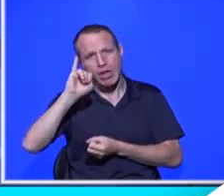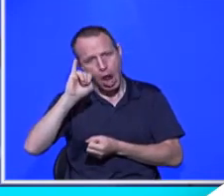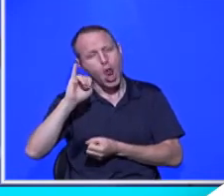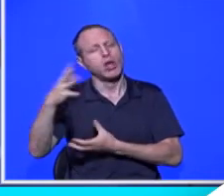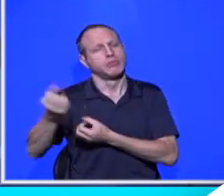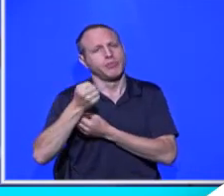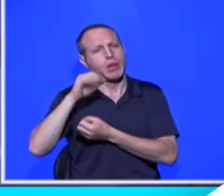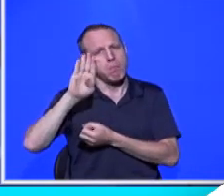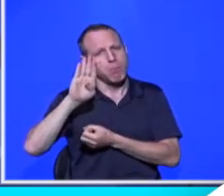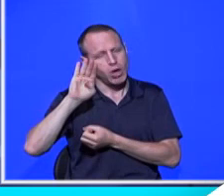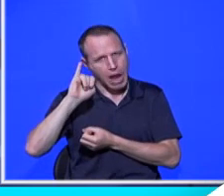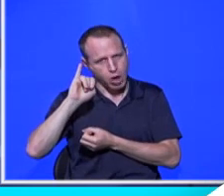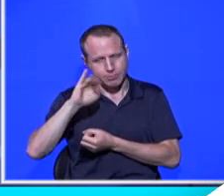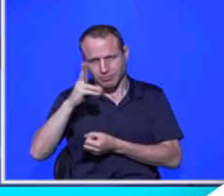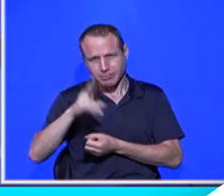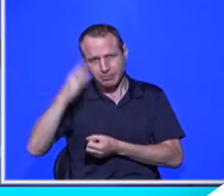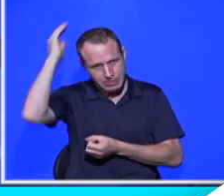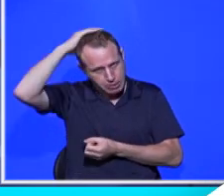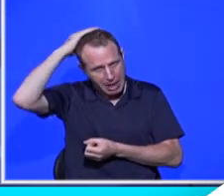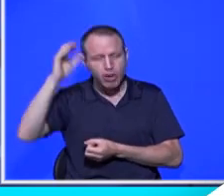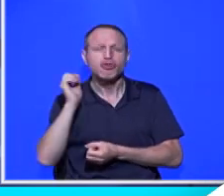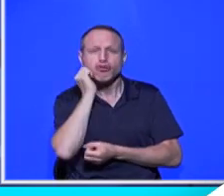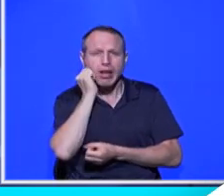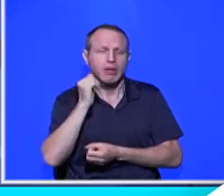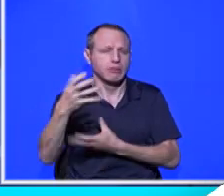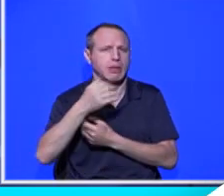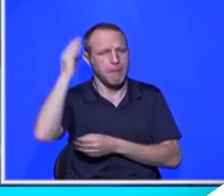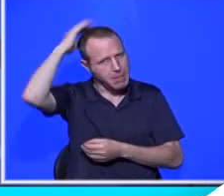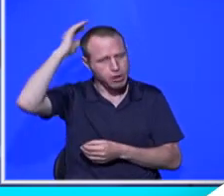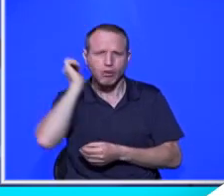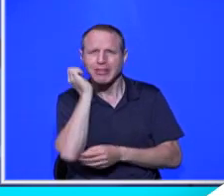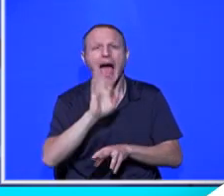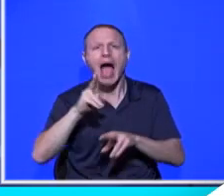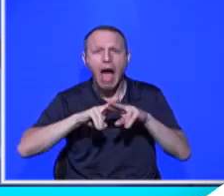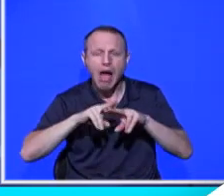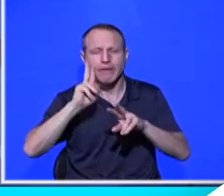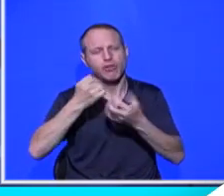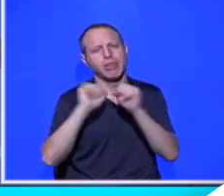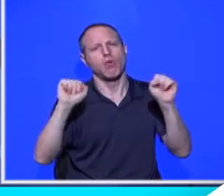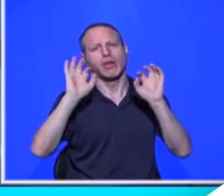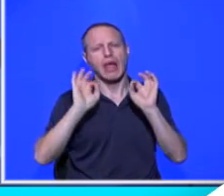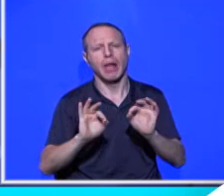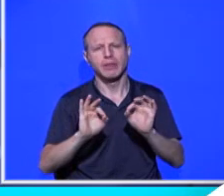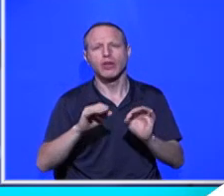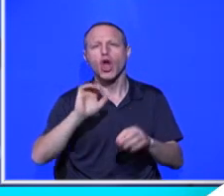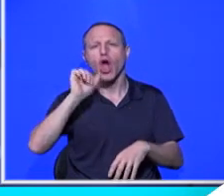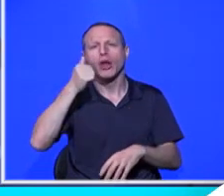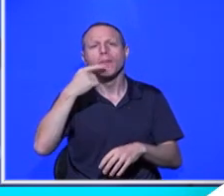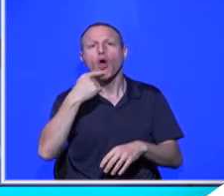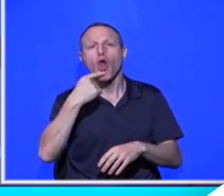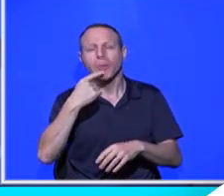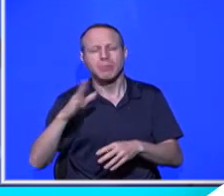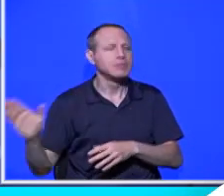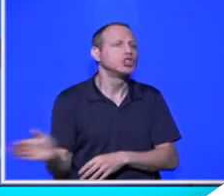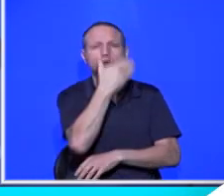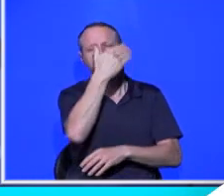ושקד, לוקחים את בנט ושקד. כי רק אחרי זה יכולה להיות כאן דמוקרטיה אמיתית. קודם כל אומרים, סור מרע ועשה טוב. קודם